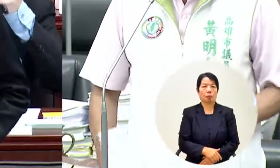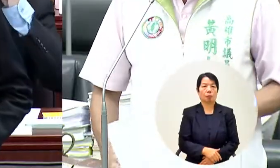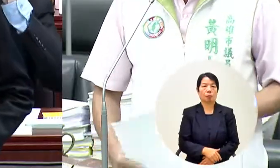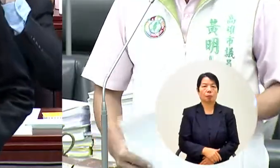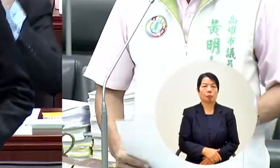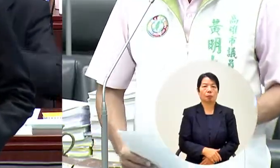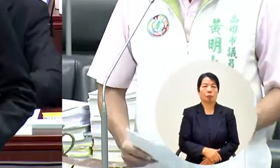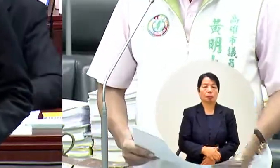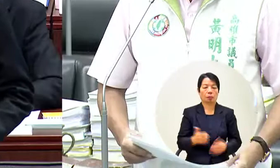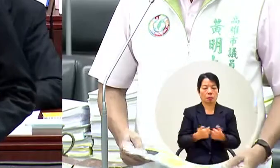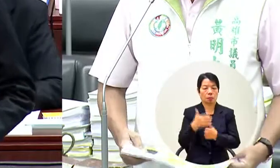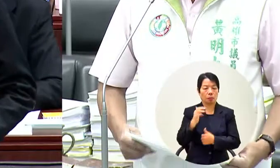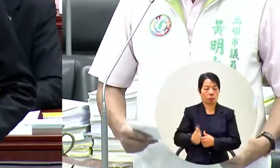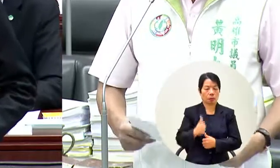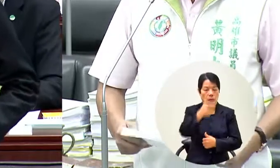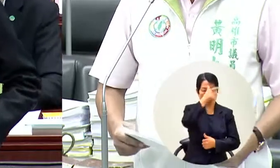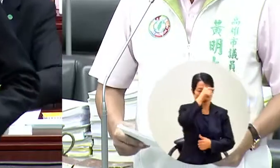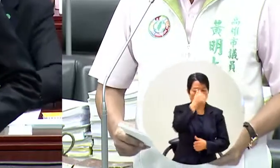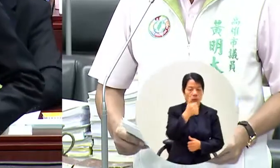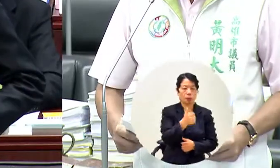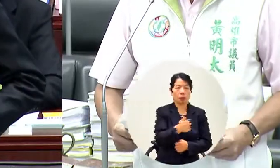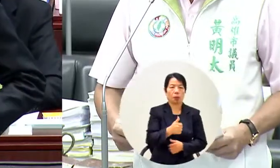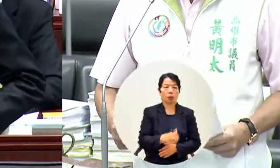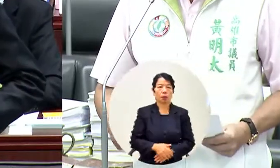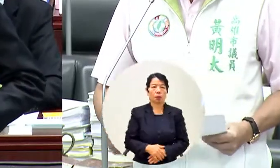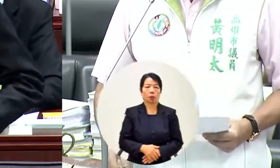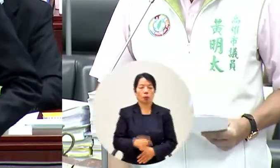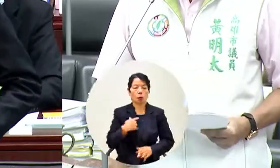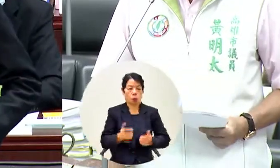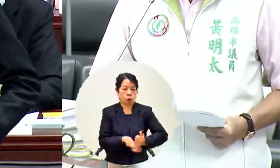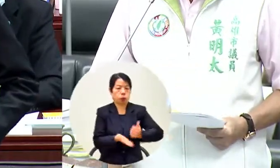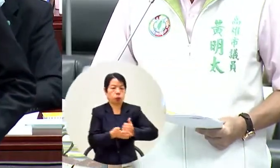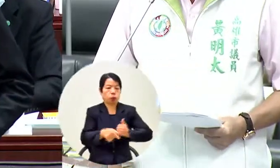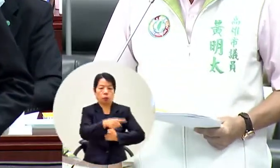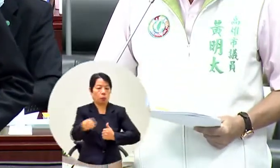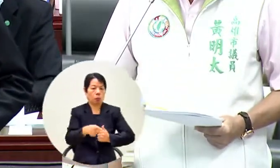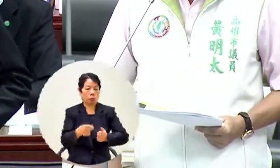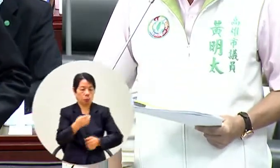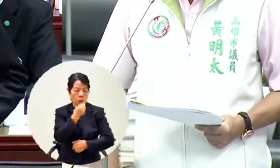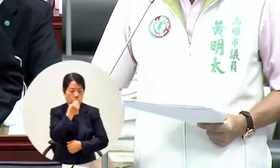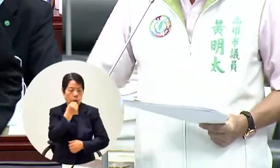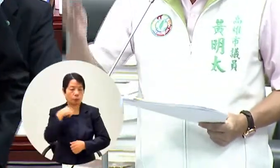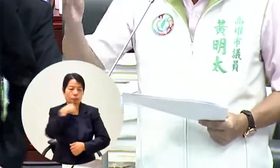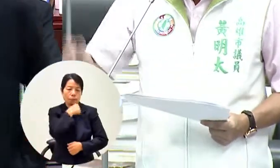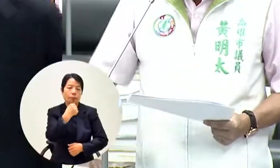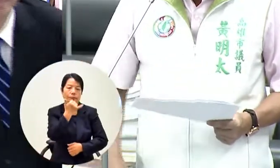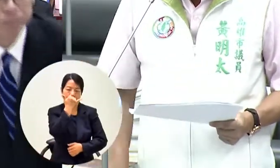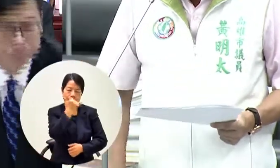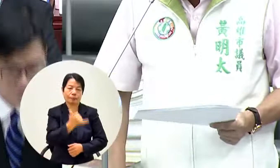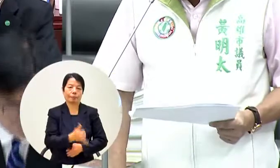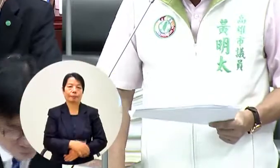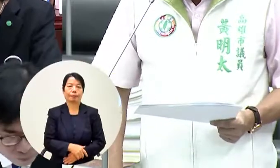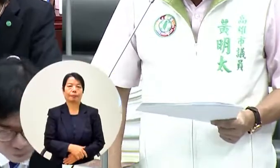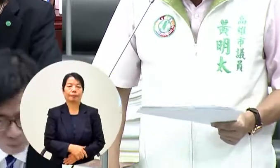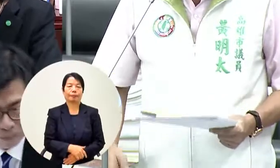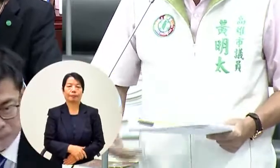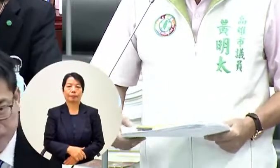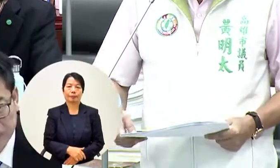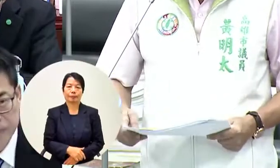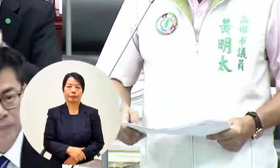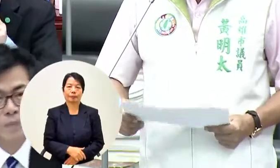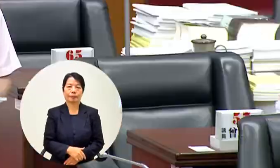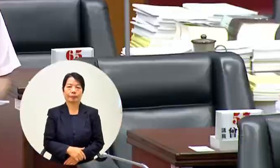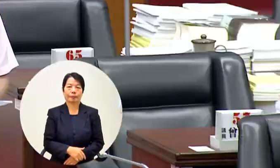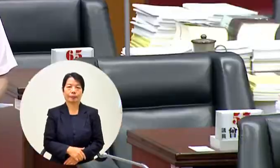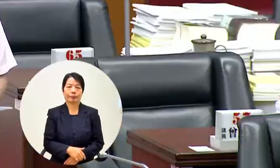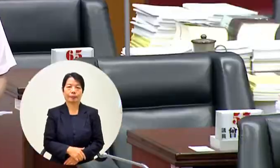议长，谢谢黄议员指教。我鼓励多吃台湾猪。 对嘛？ 对。 好，来，你请坐。来，